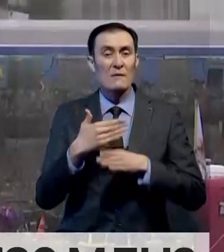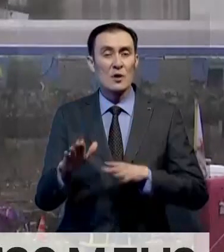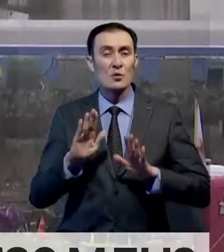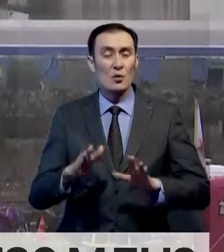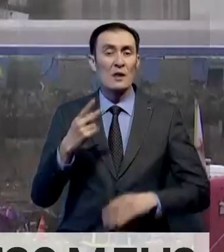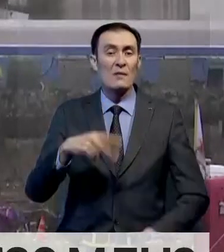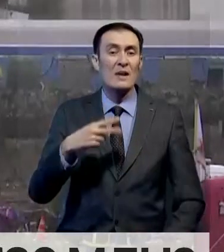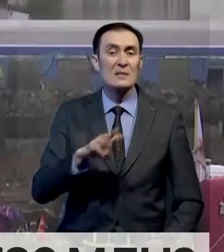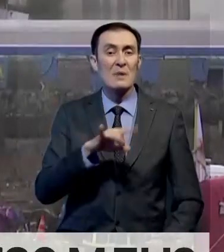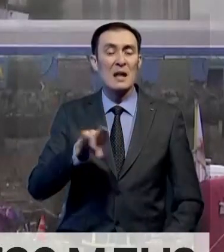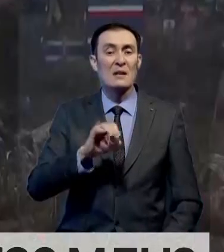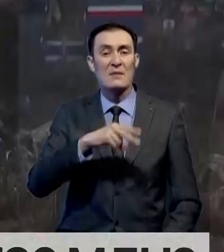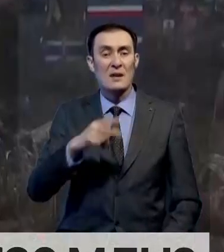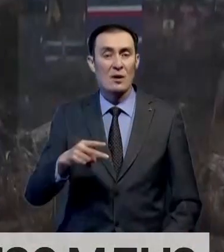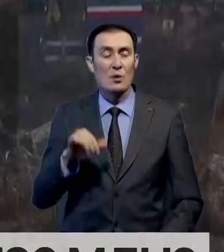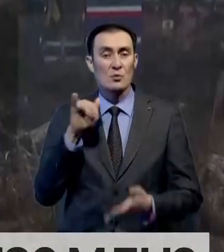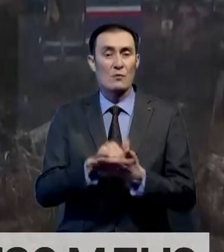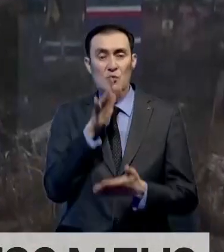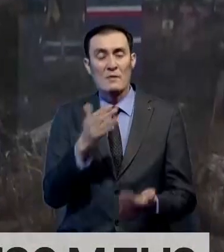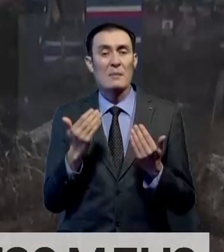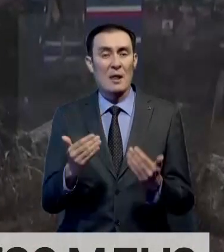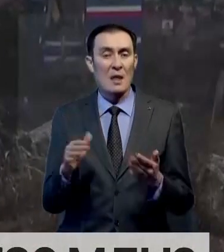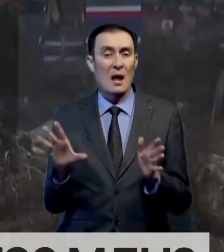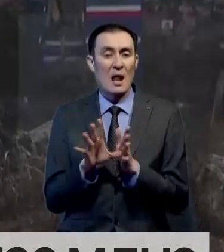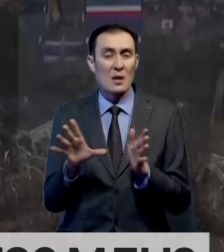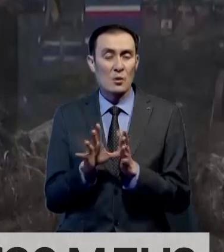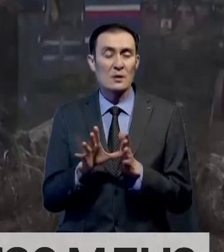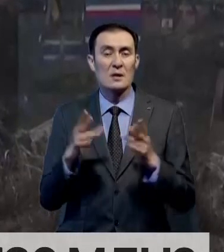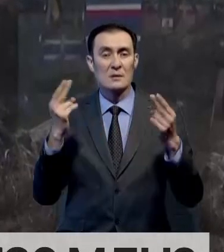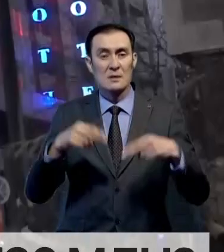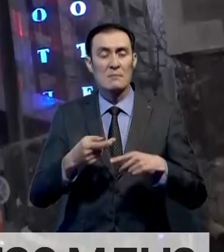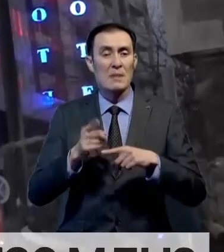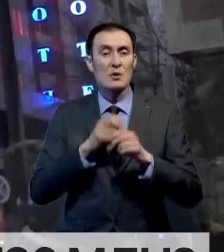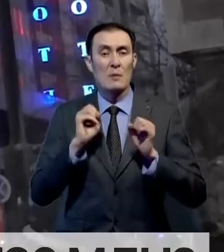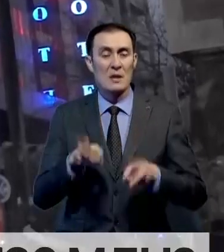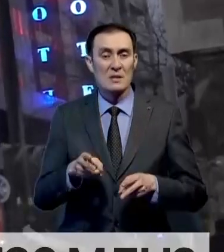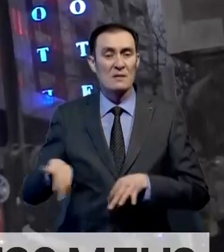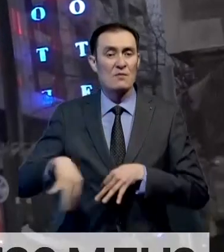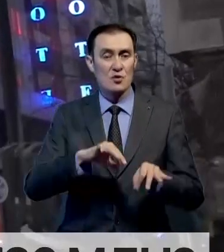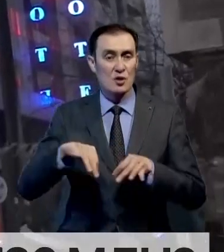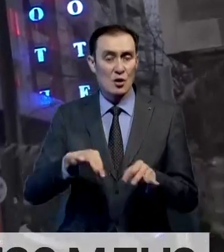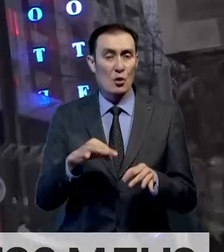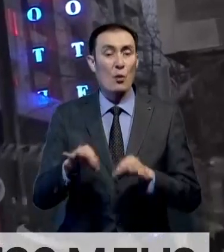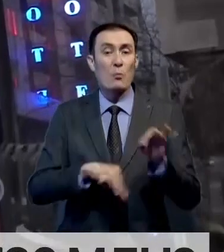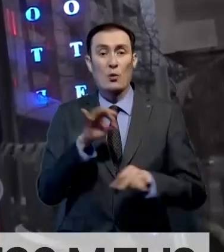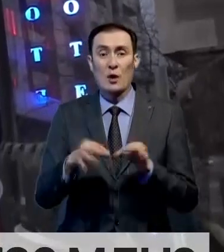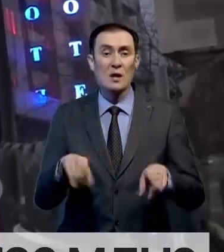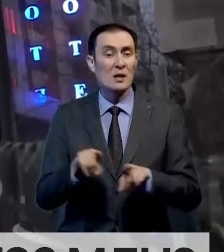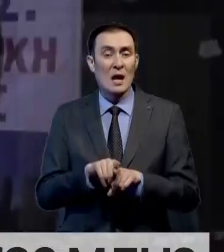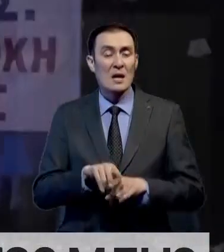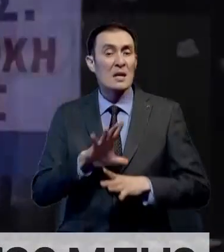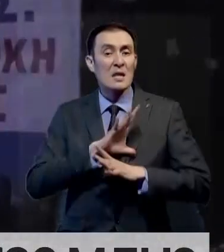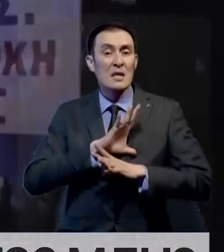выделили около 20 миллиардов евро на установку современных электронных систем безопасности движения. Но проект так и не